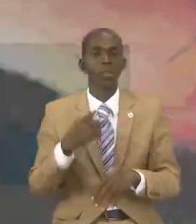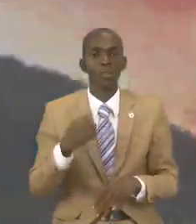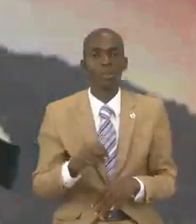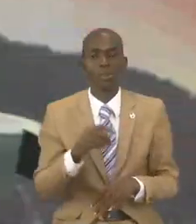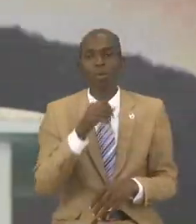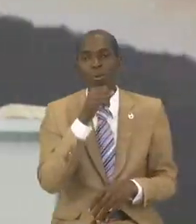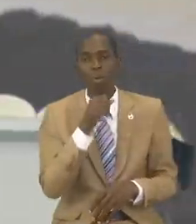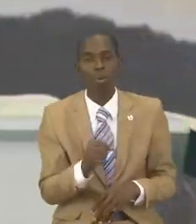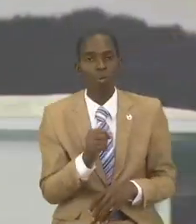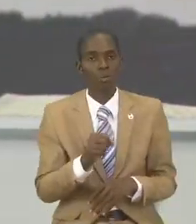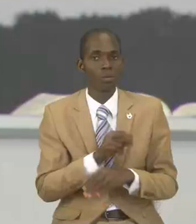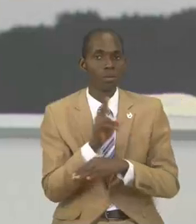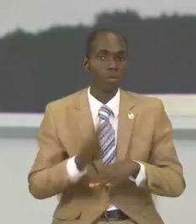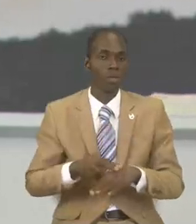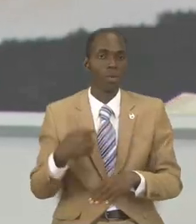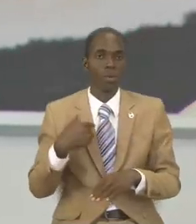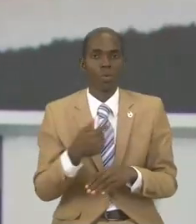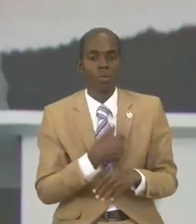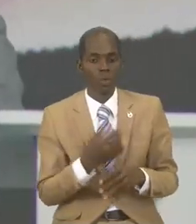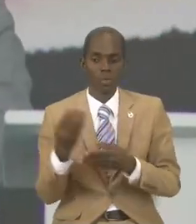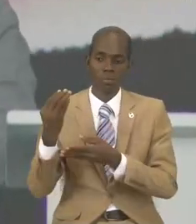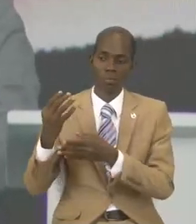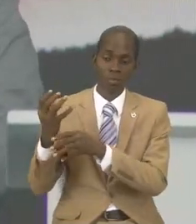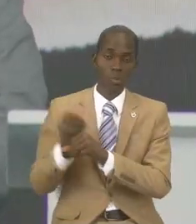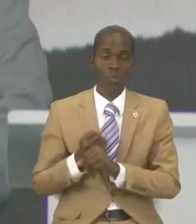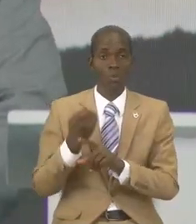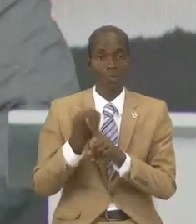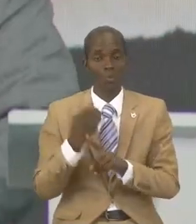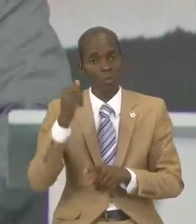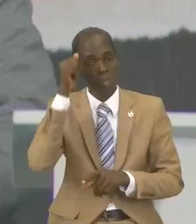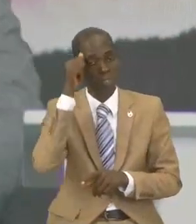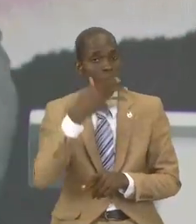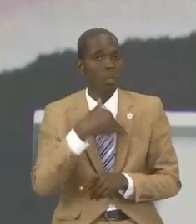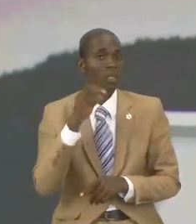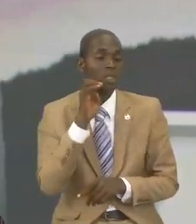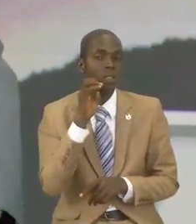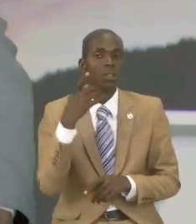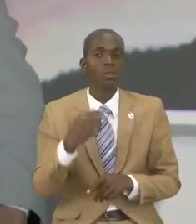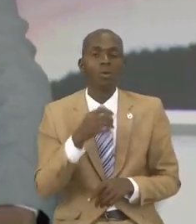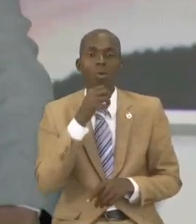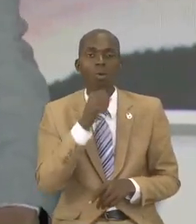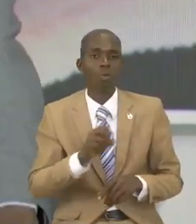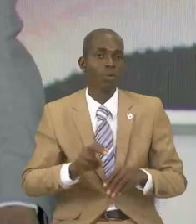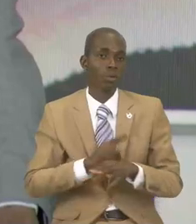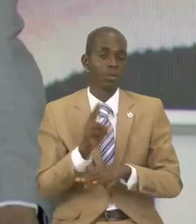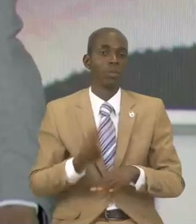le vieil homme que nous avons hérité d'Adam et d'Ève, le vieil